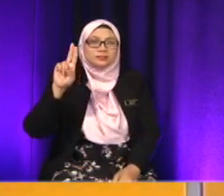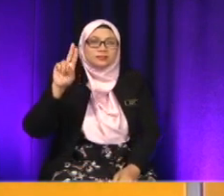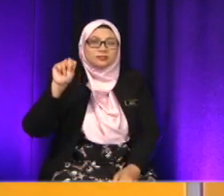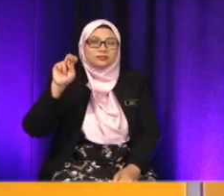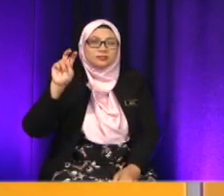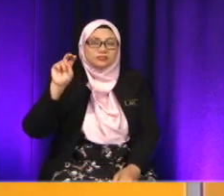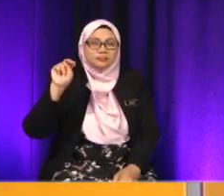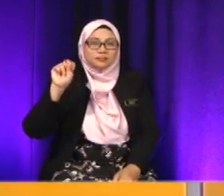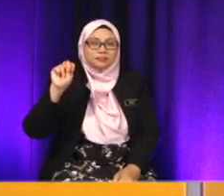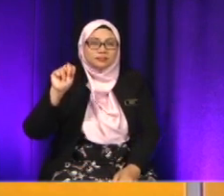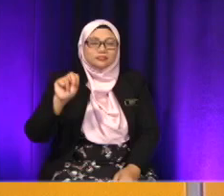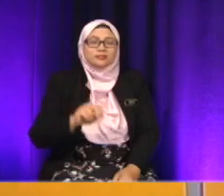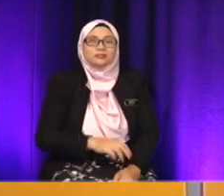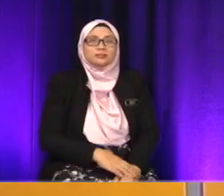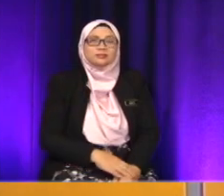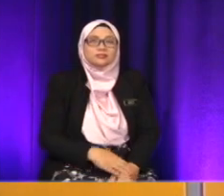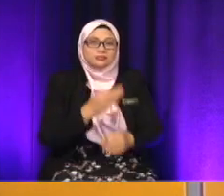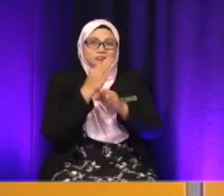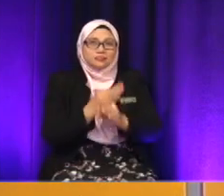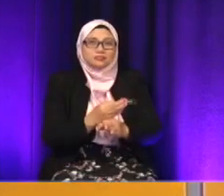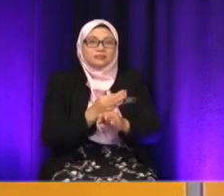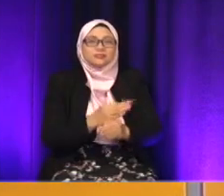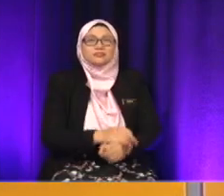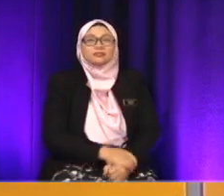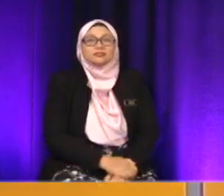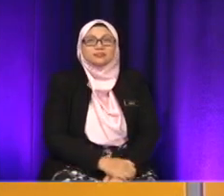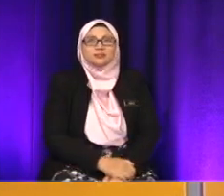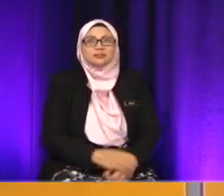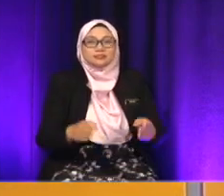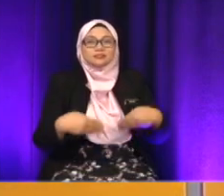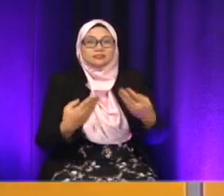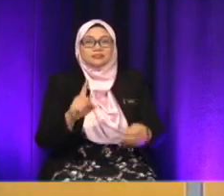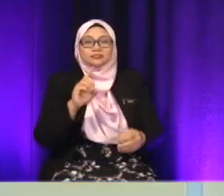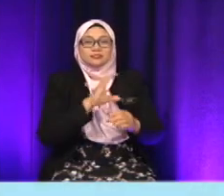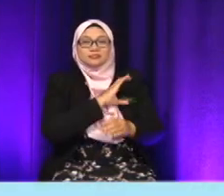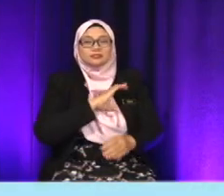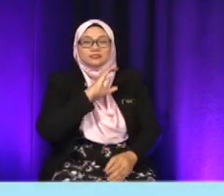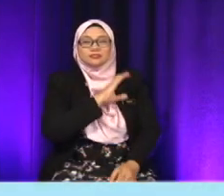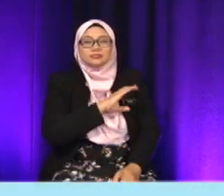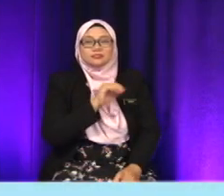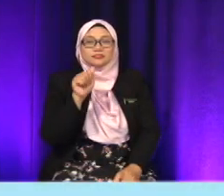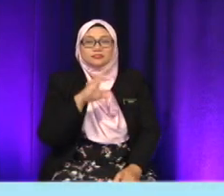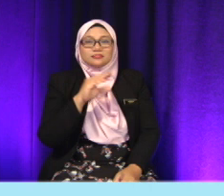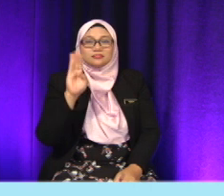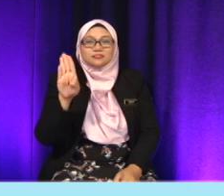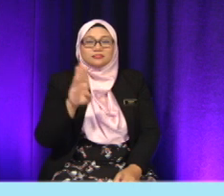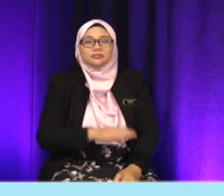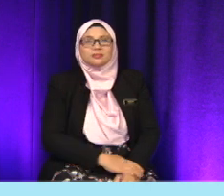ini ialah fungsi Oke boneka satu ciri antara E dan b ciri